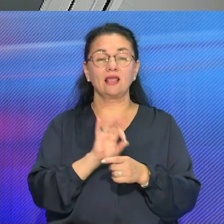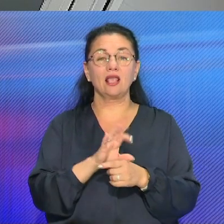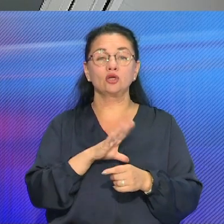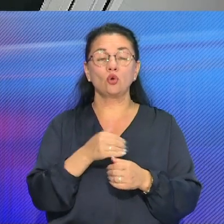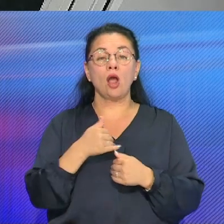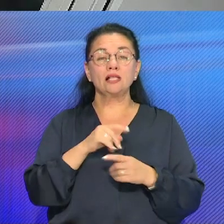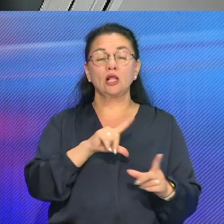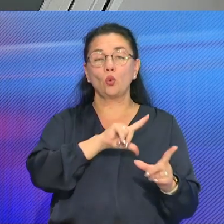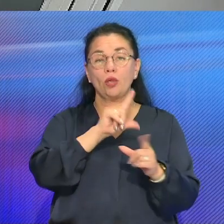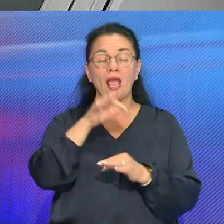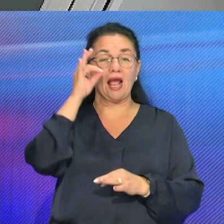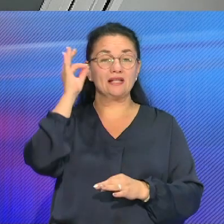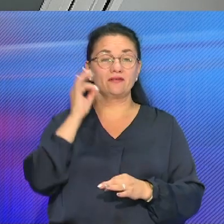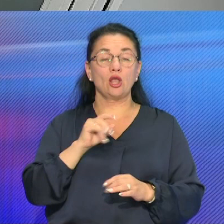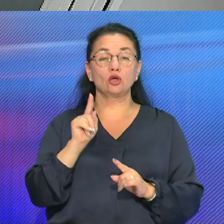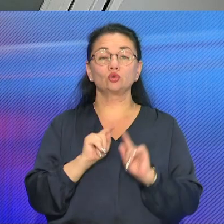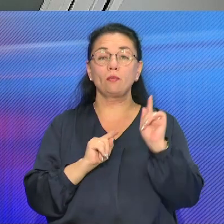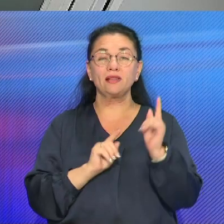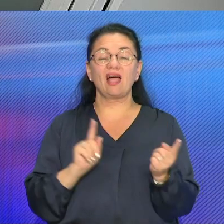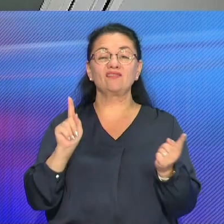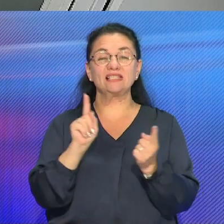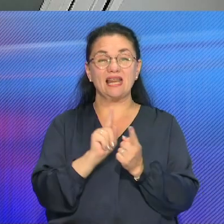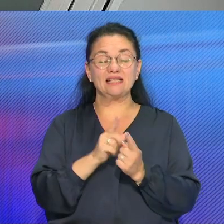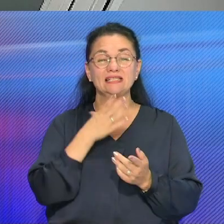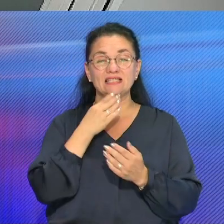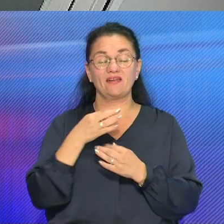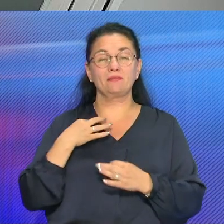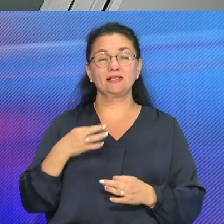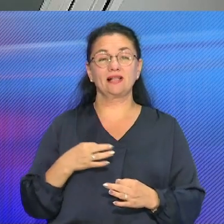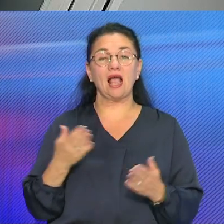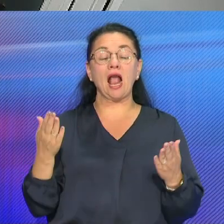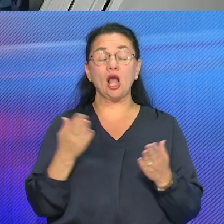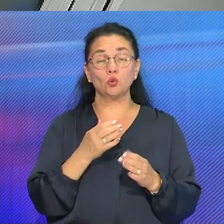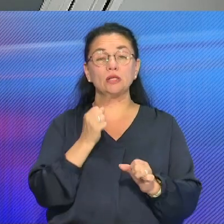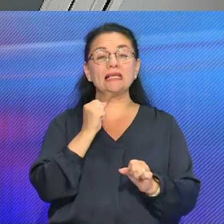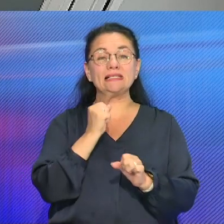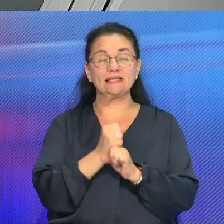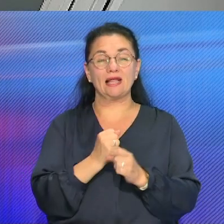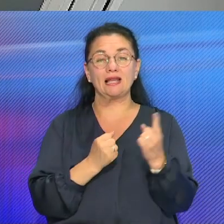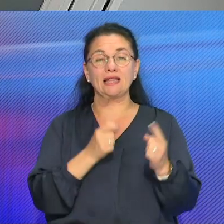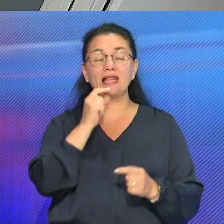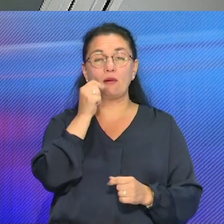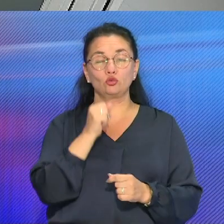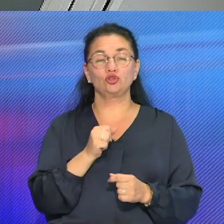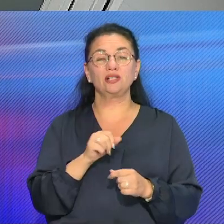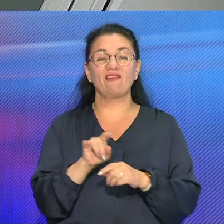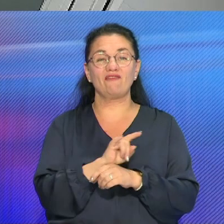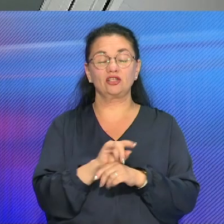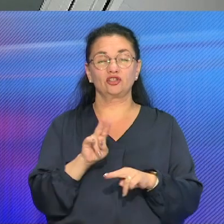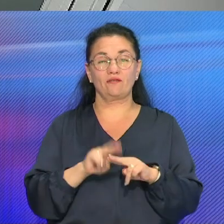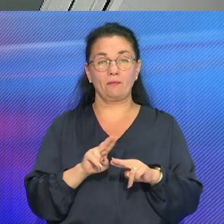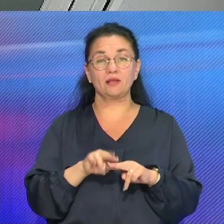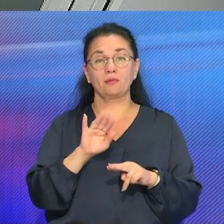Германию, как там сустриться с сынами, який изробили для его подробленный украинский пашпорт, а затем выслали по почте.